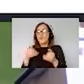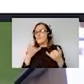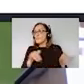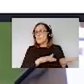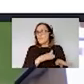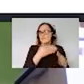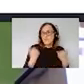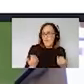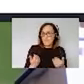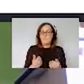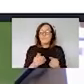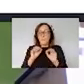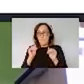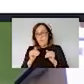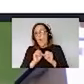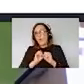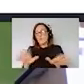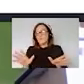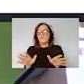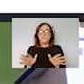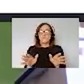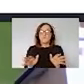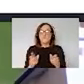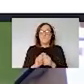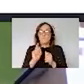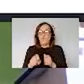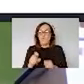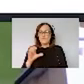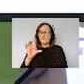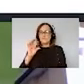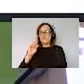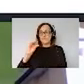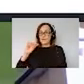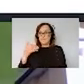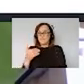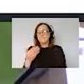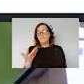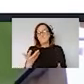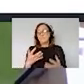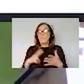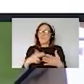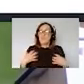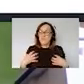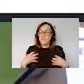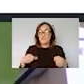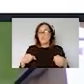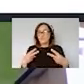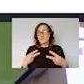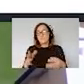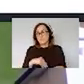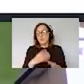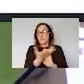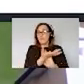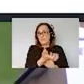ma. Możemy oczywiście włączyć stream i streamingować to oczywiście też na żywo, tak jak tutaj mamy na Facebooku. Możemy